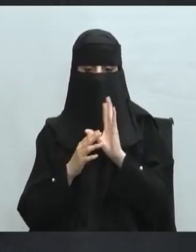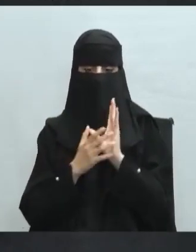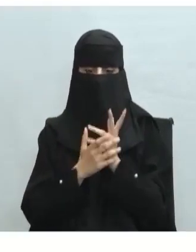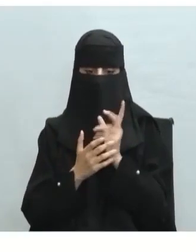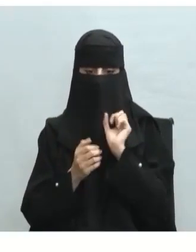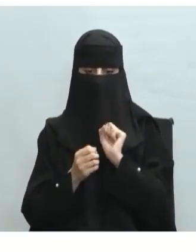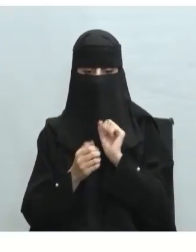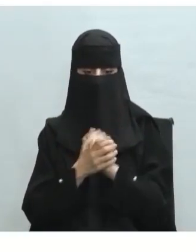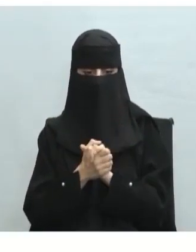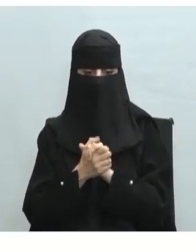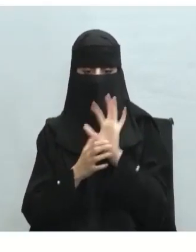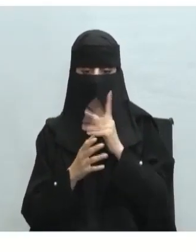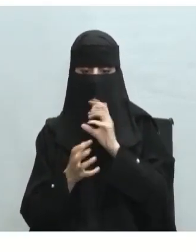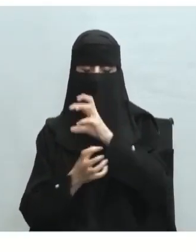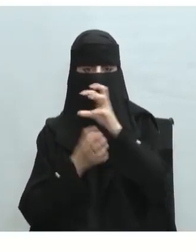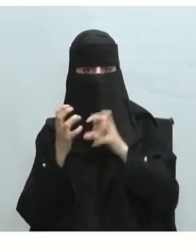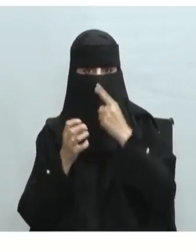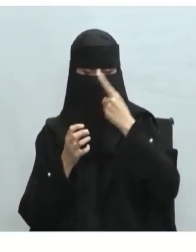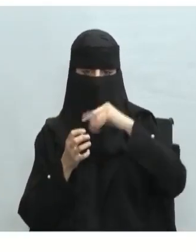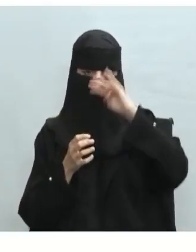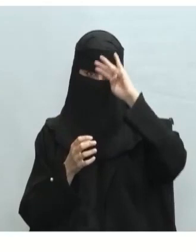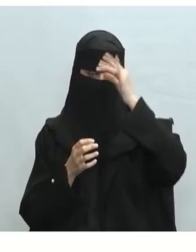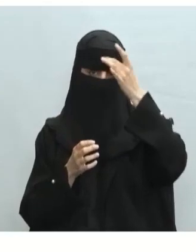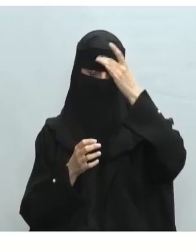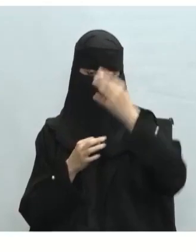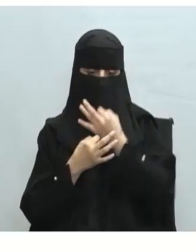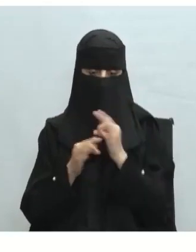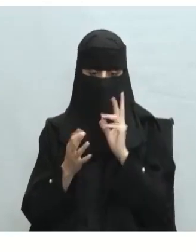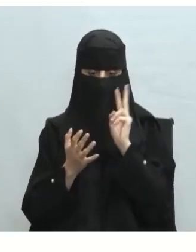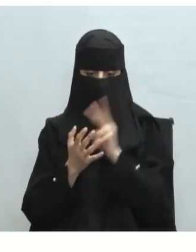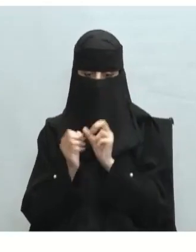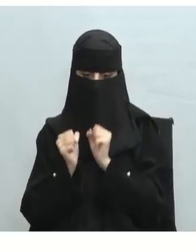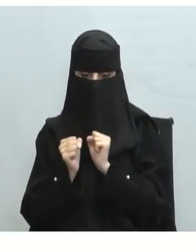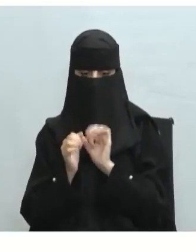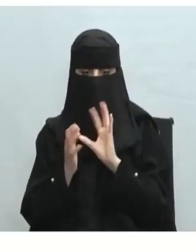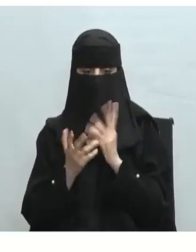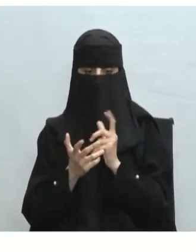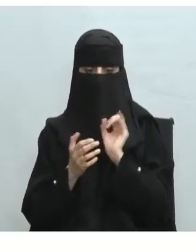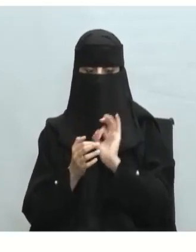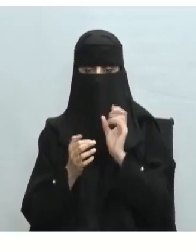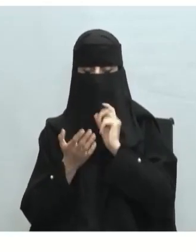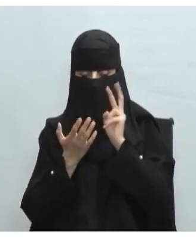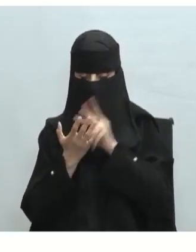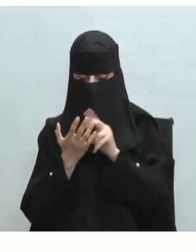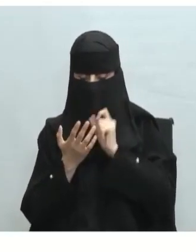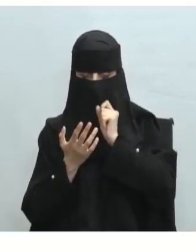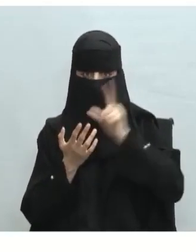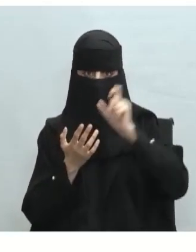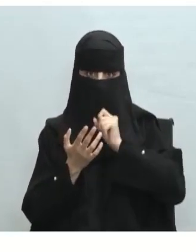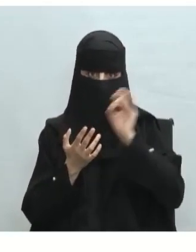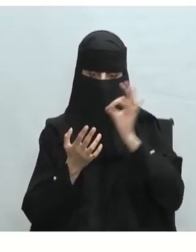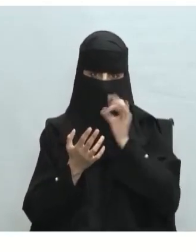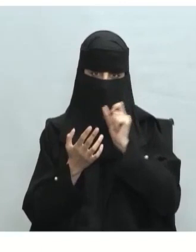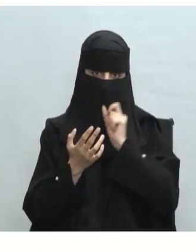القراءه او اختيار الكاتب الكتاب الخاطئ او عدم ملائمه الظروف المحيطه بنا كازواج مثلا احيانا التركيز